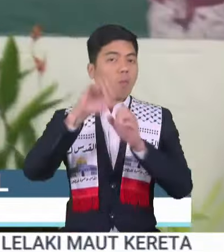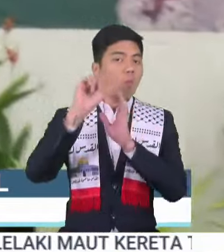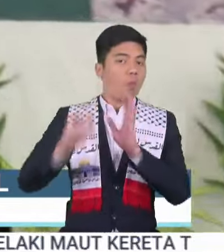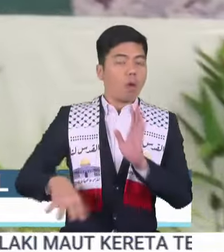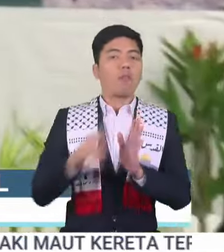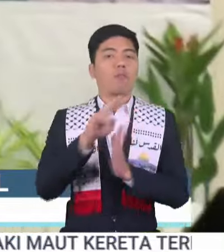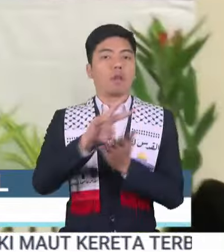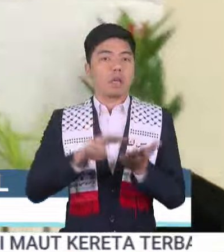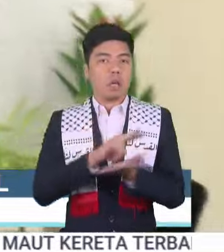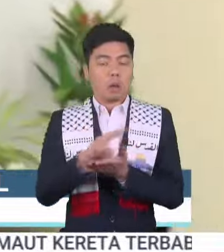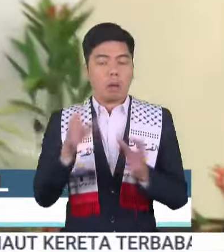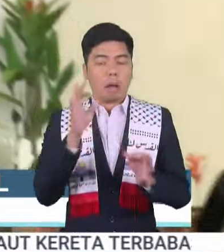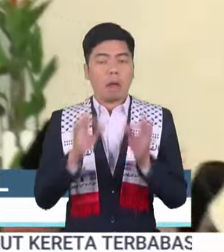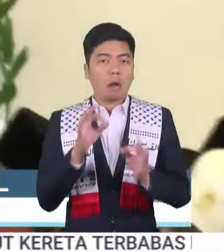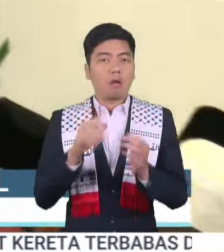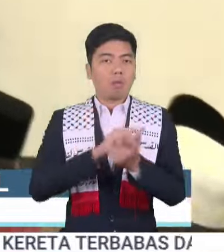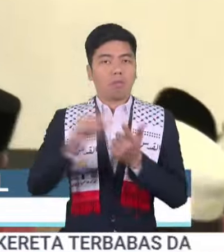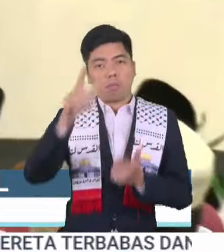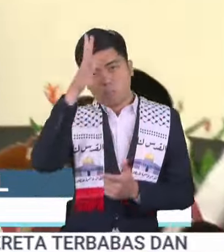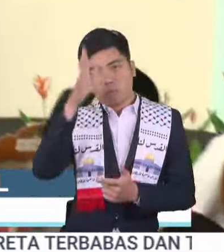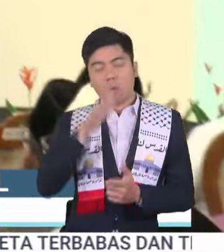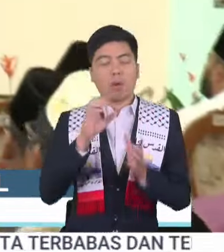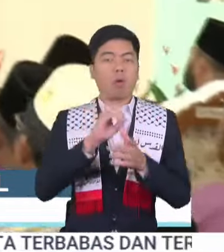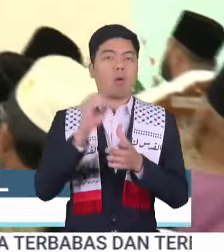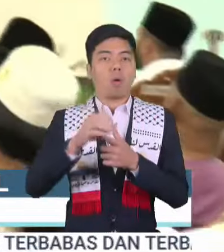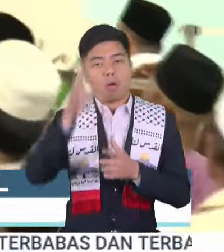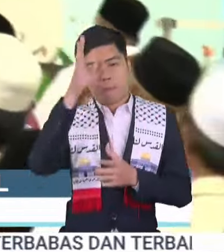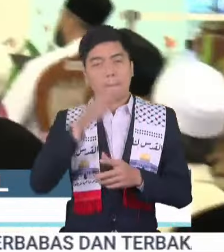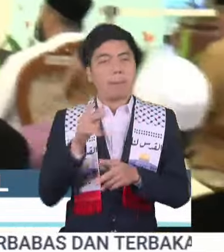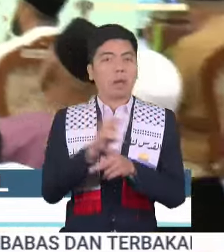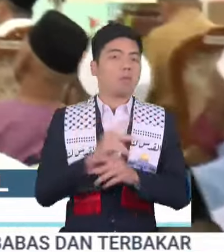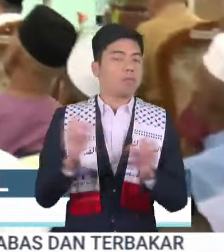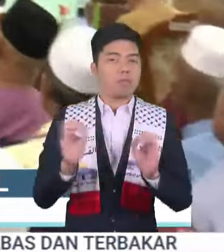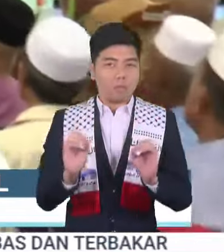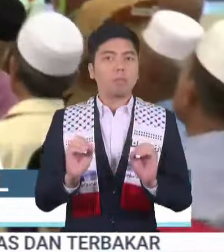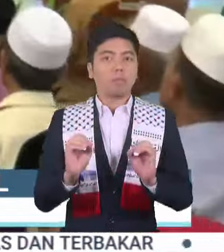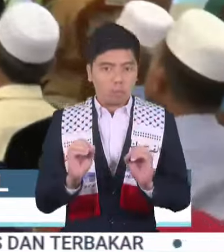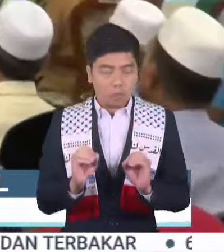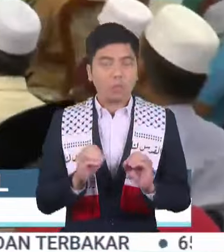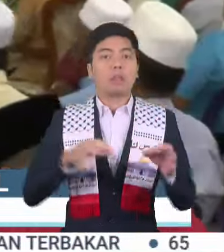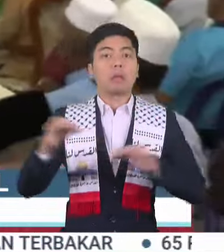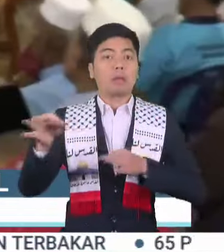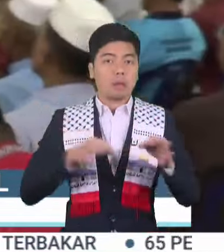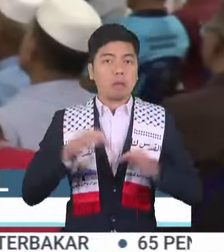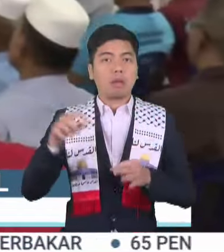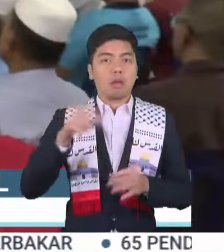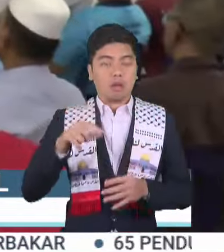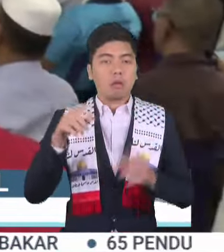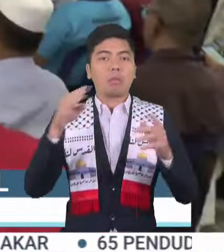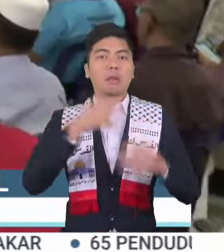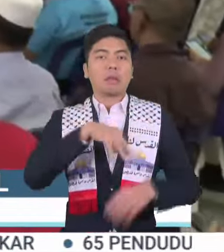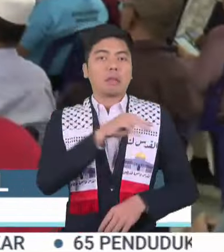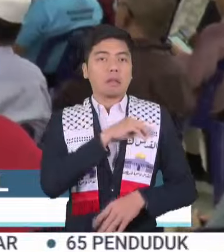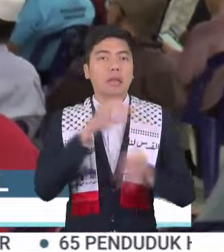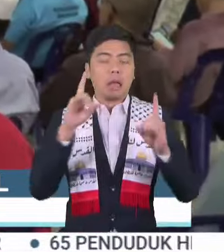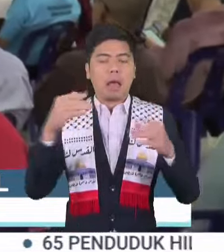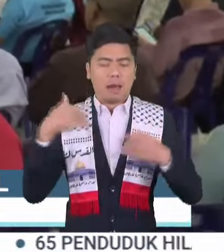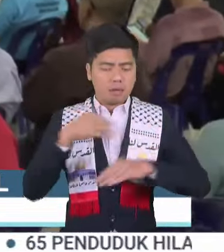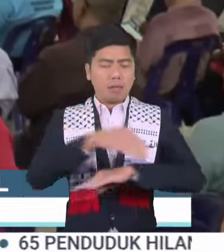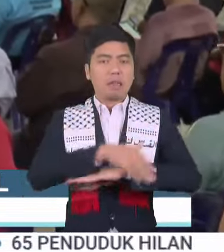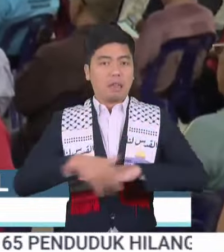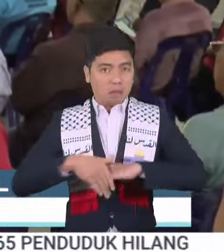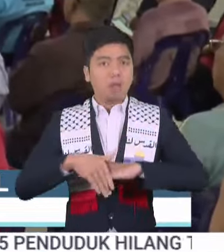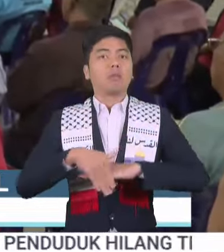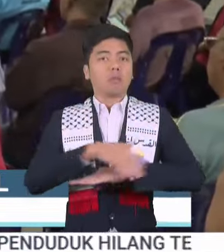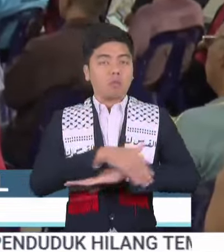tanpa kebenaran ibu bapa dan penjaga. Jelasnya, Kementerian Pendidikan mempunyai panduan jelas mengenai penggunaan media sosial melibatkan